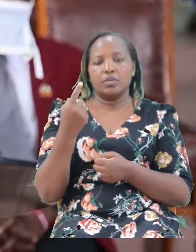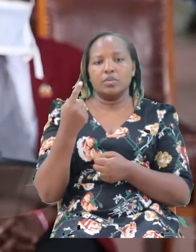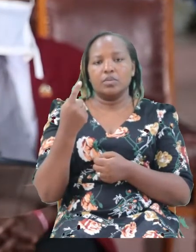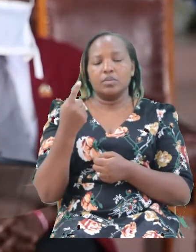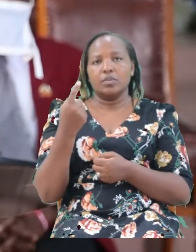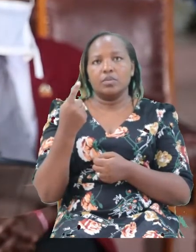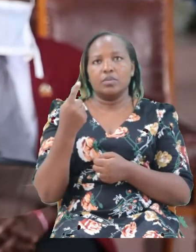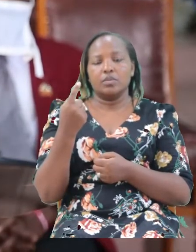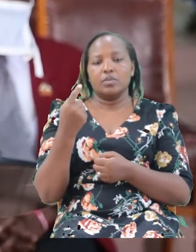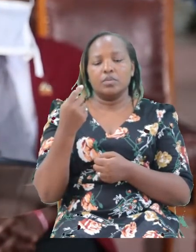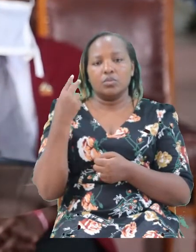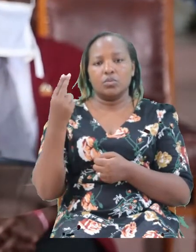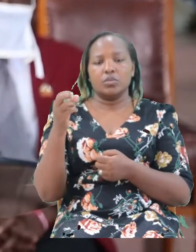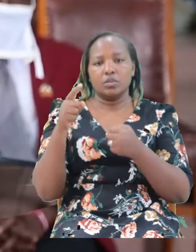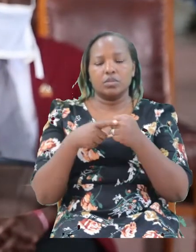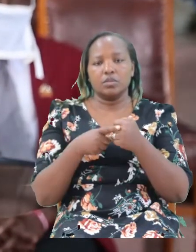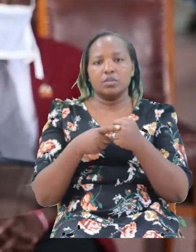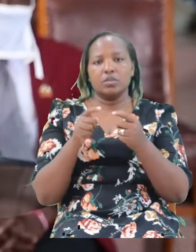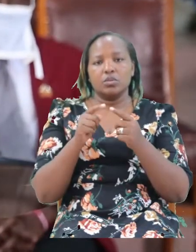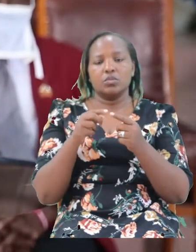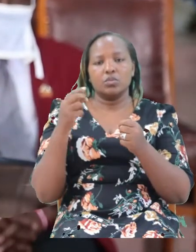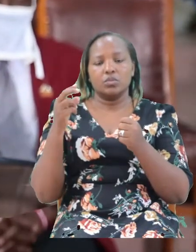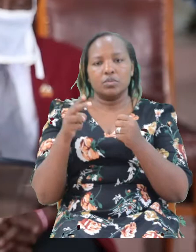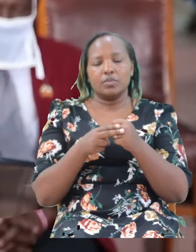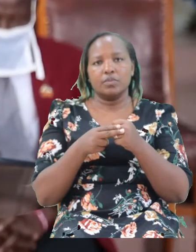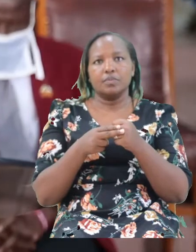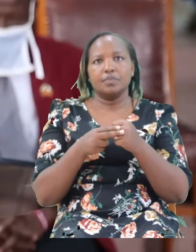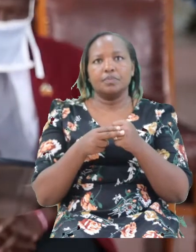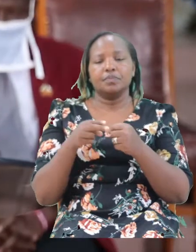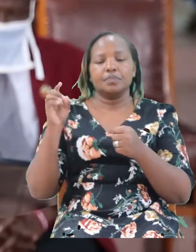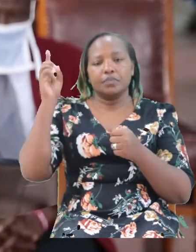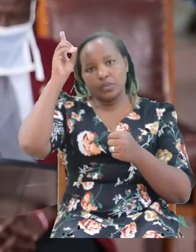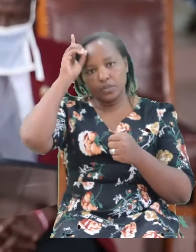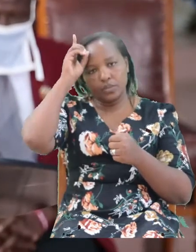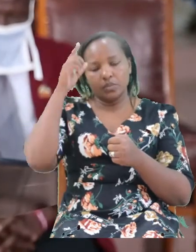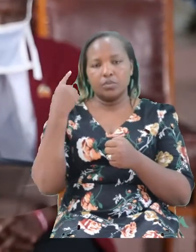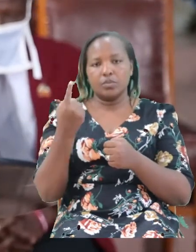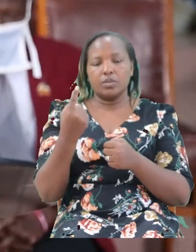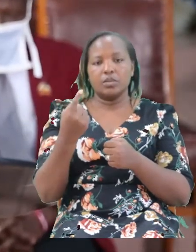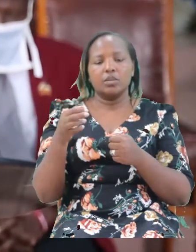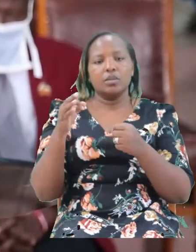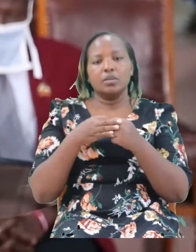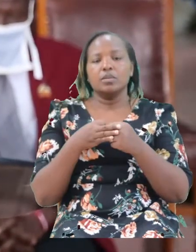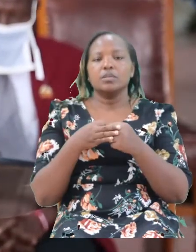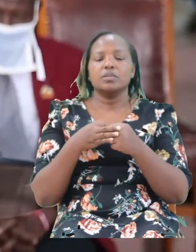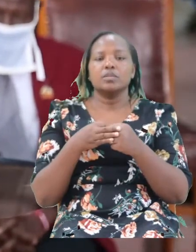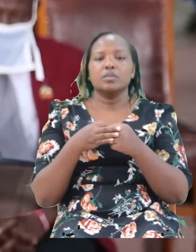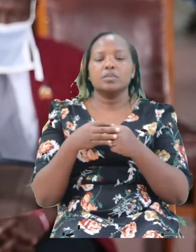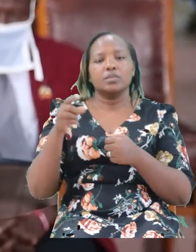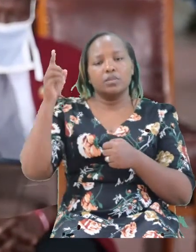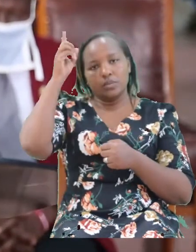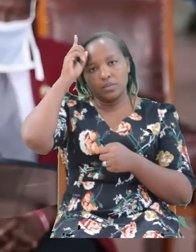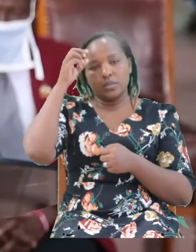Kwanza, 26 hadi 27, na Danieli 1, mstari wa 8, na